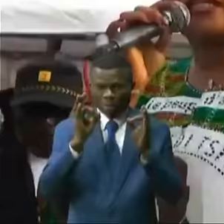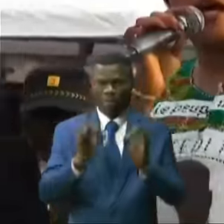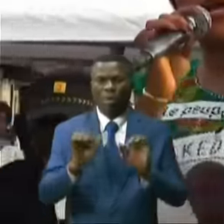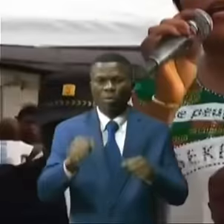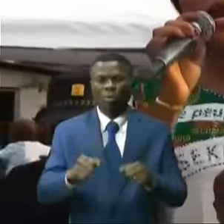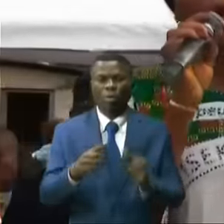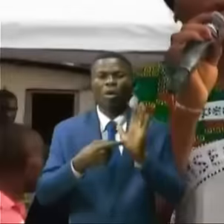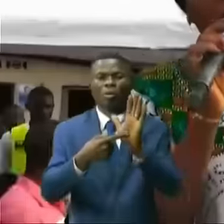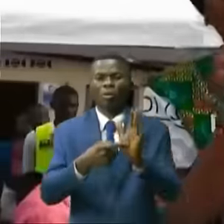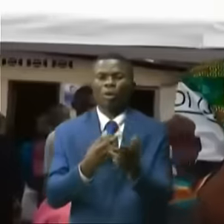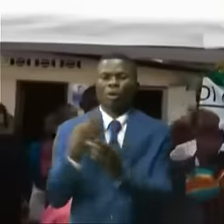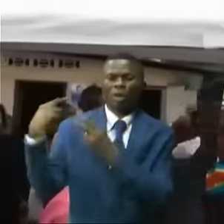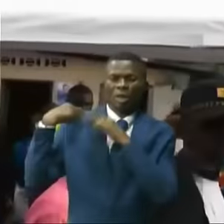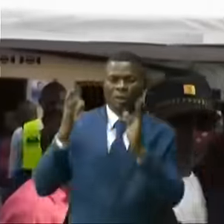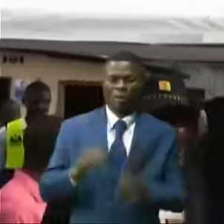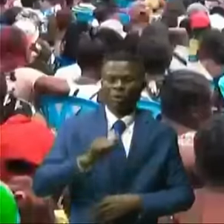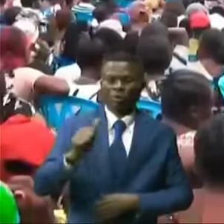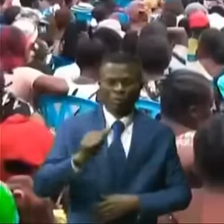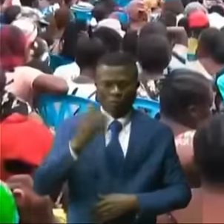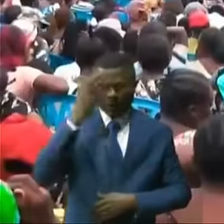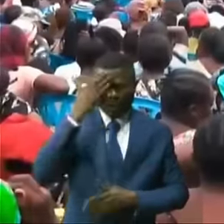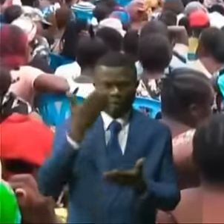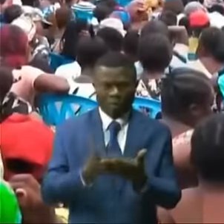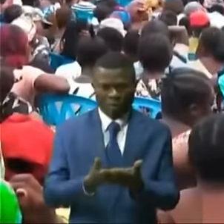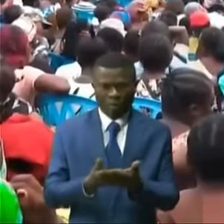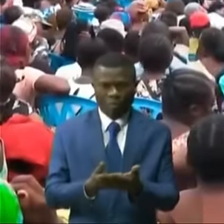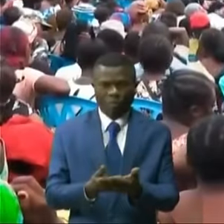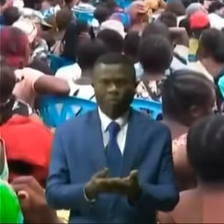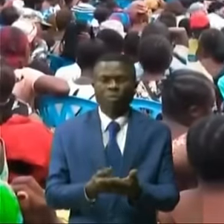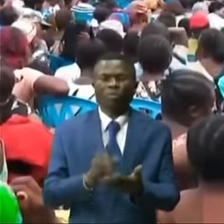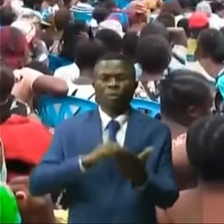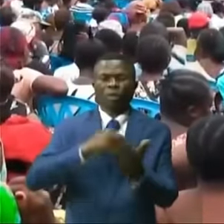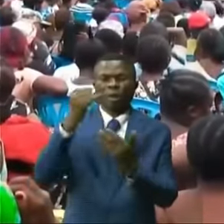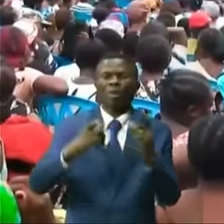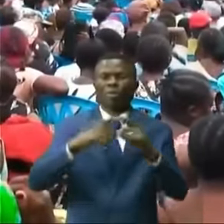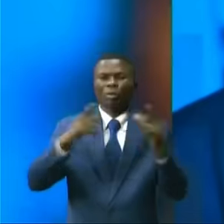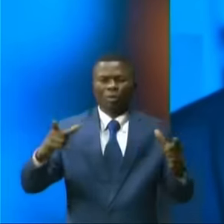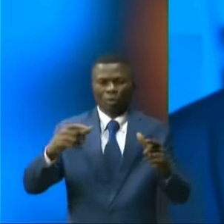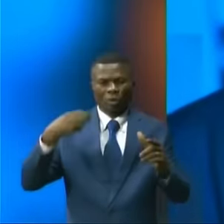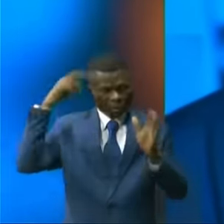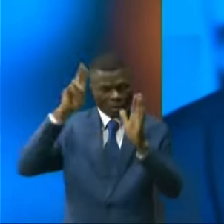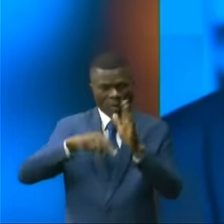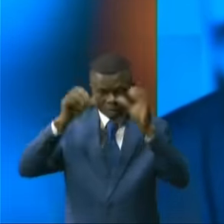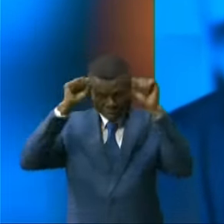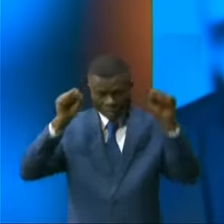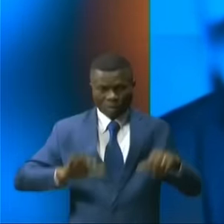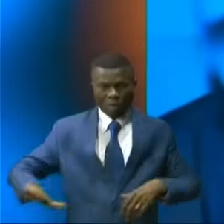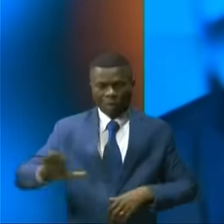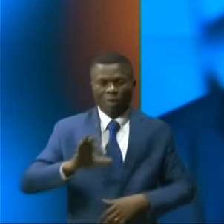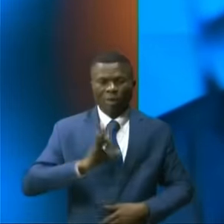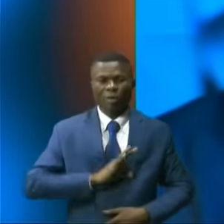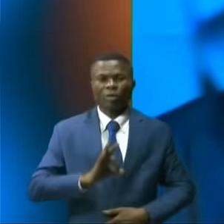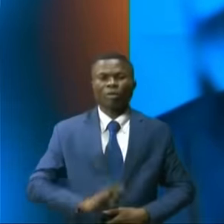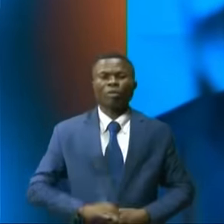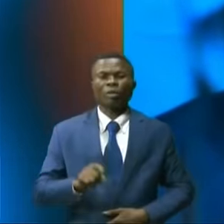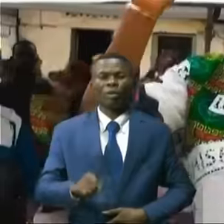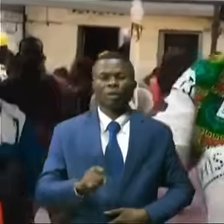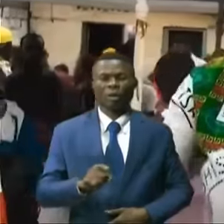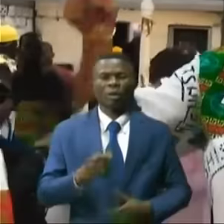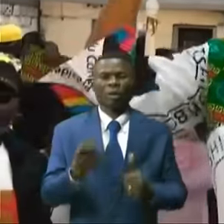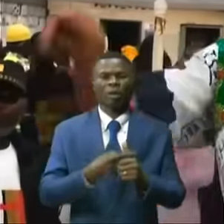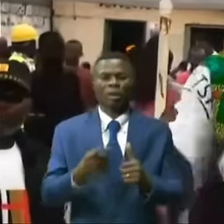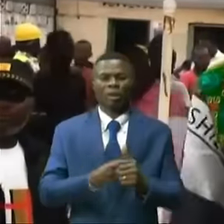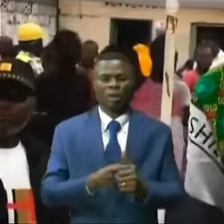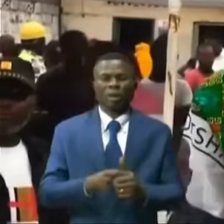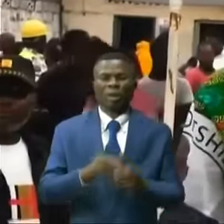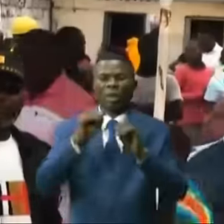faire preuve de responsabilité et de conscience revenant sur le grand projet réalisé sous la gouvernance du président Félix Antoine tchisekedi tilombo à savoir